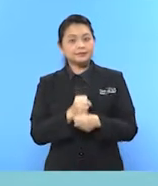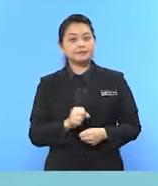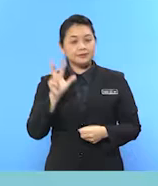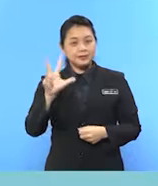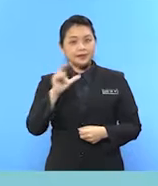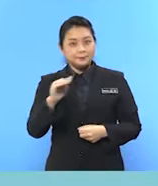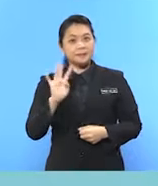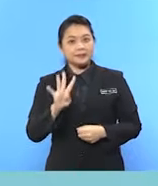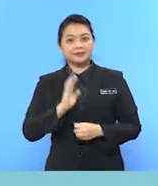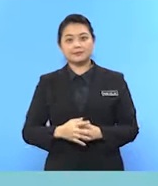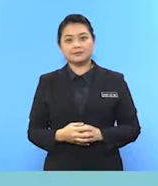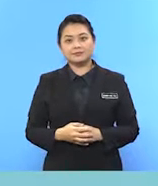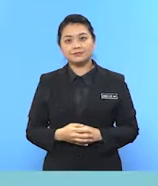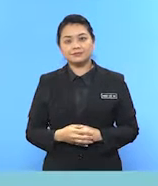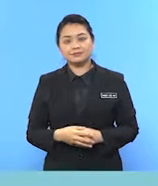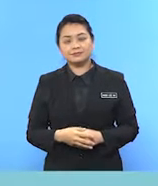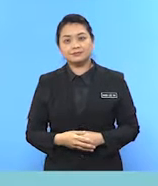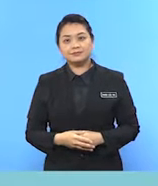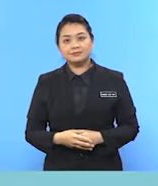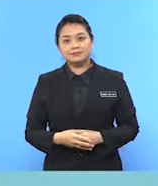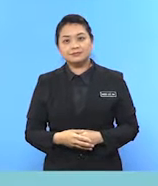mendapat 3/4.